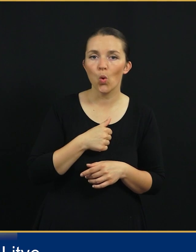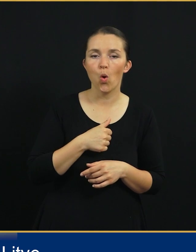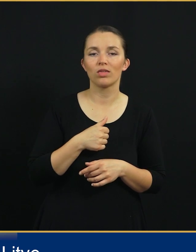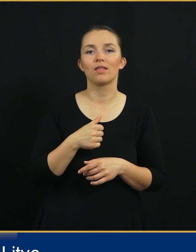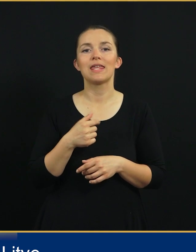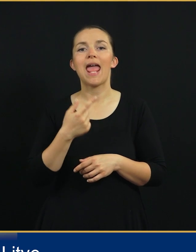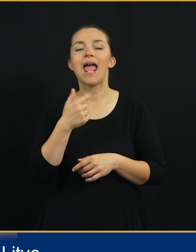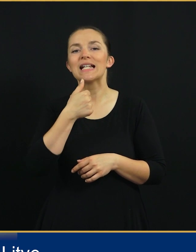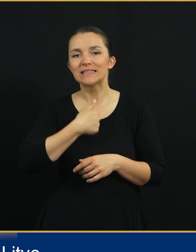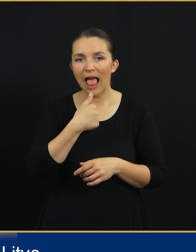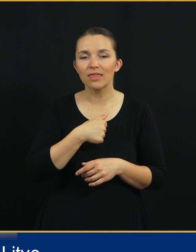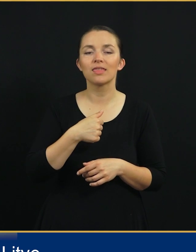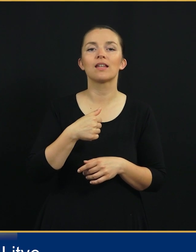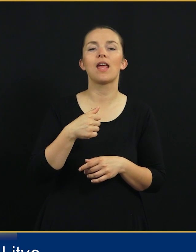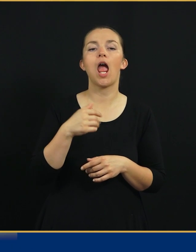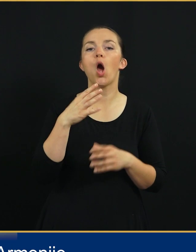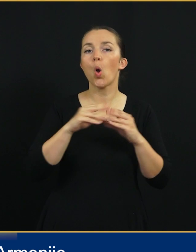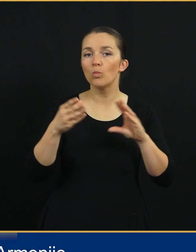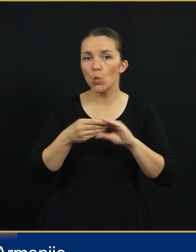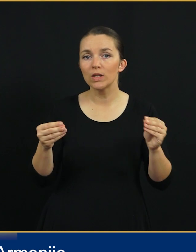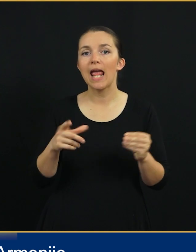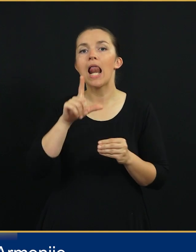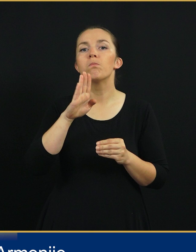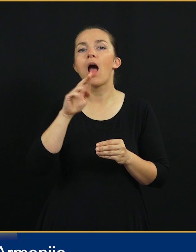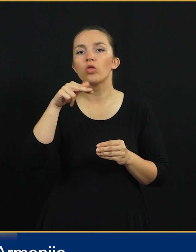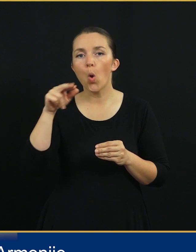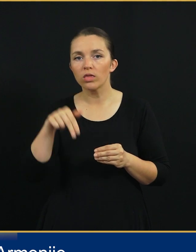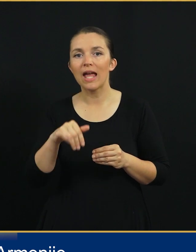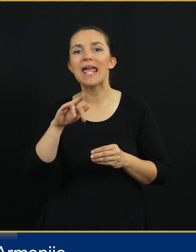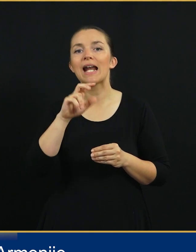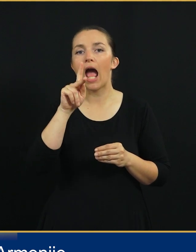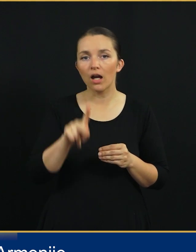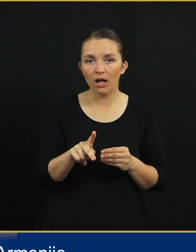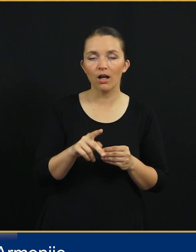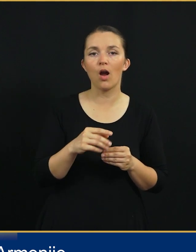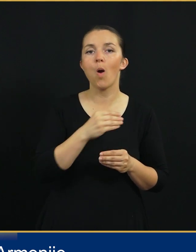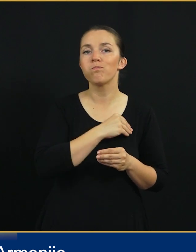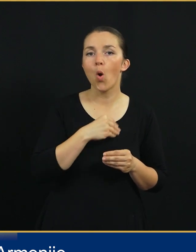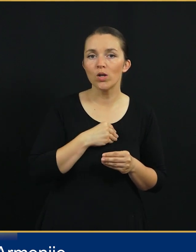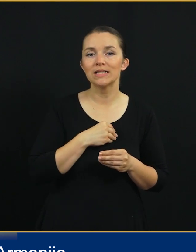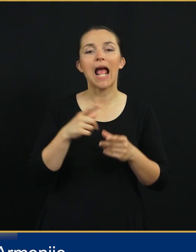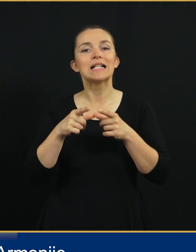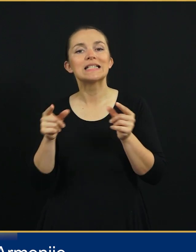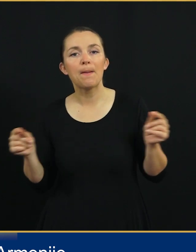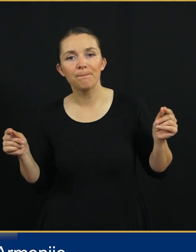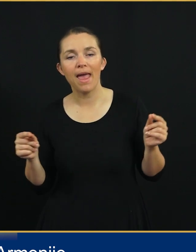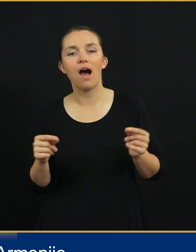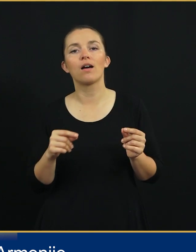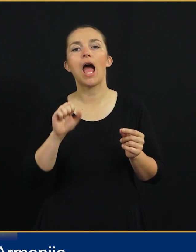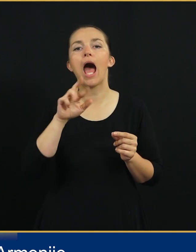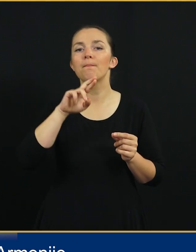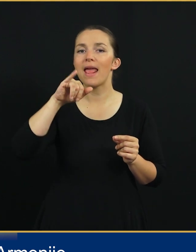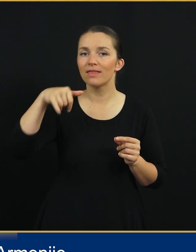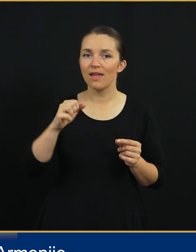Estonije, Islandije, Romunije, Libanona, Iraka, Poljske, Cipra,